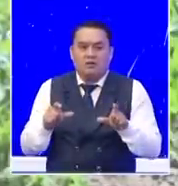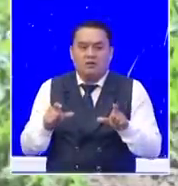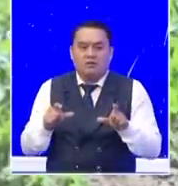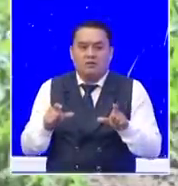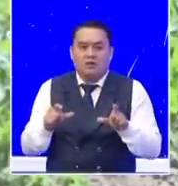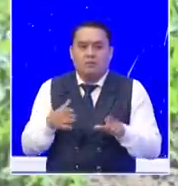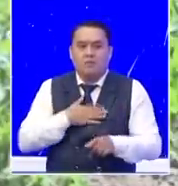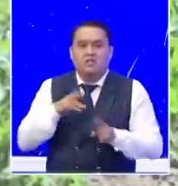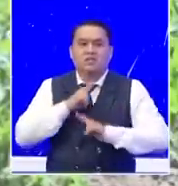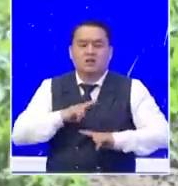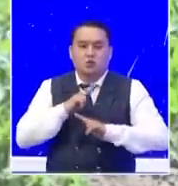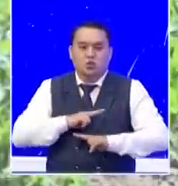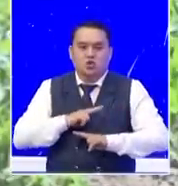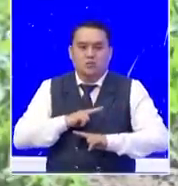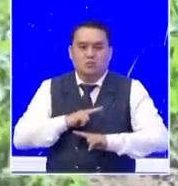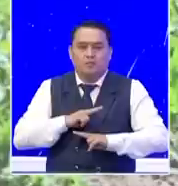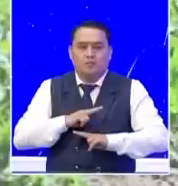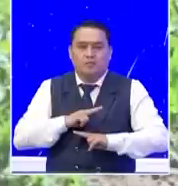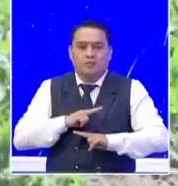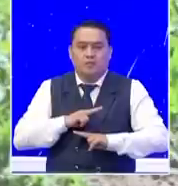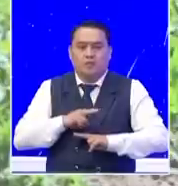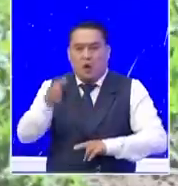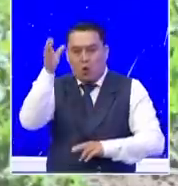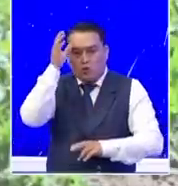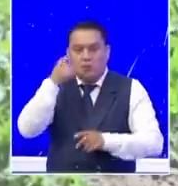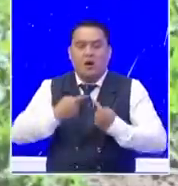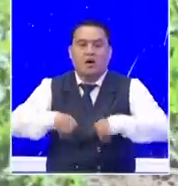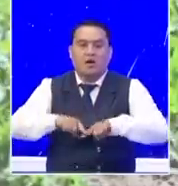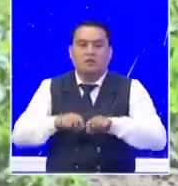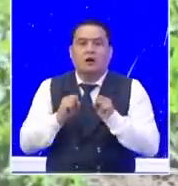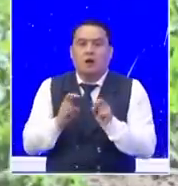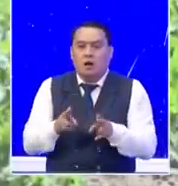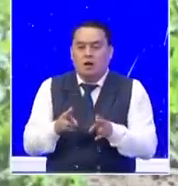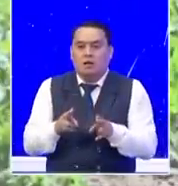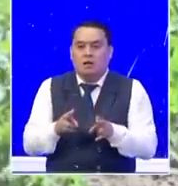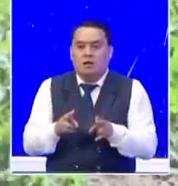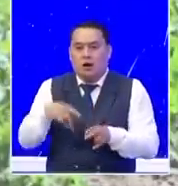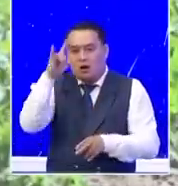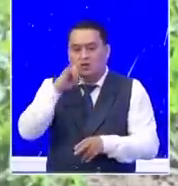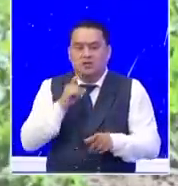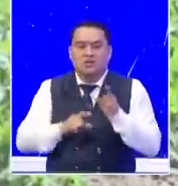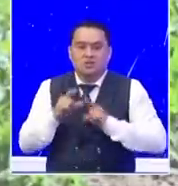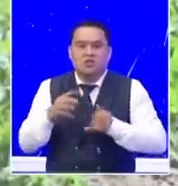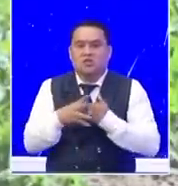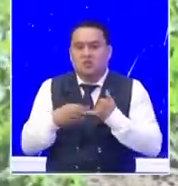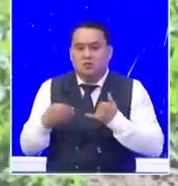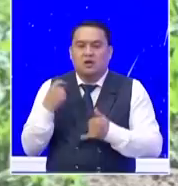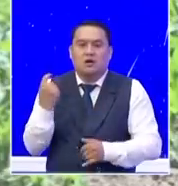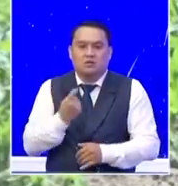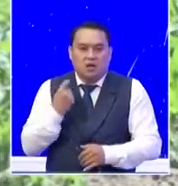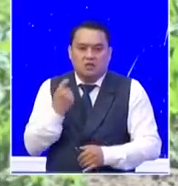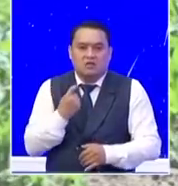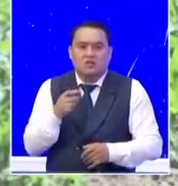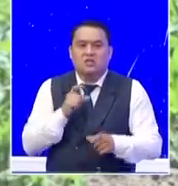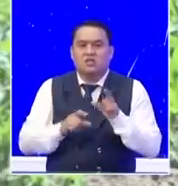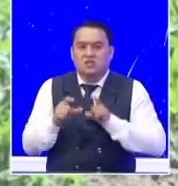академиков. Мы сотрудничаем с такими научными организациями, как Казахский институт земледелия, Казахский